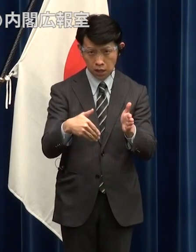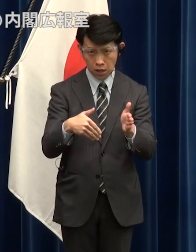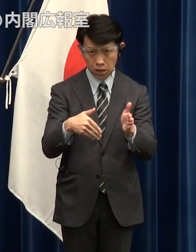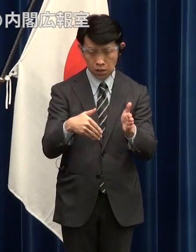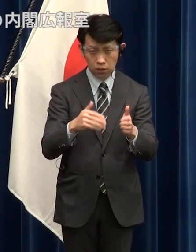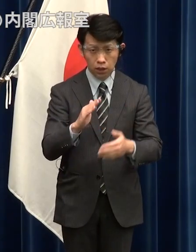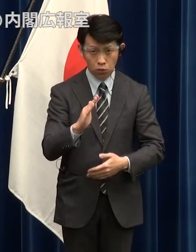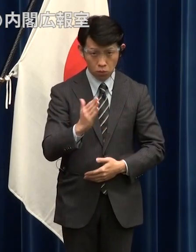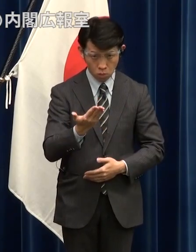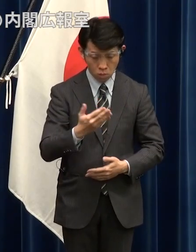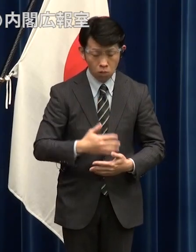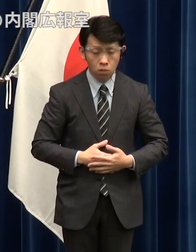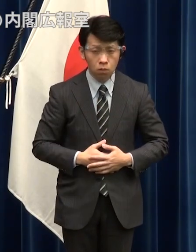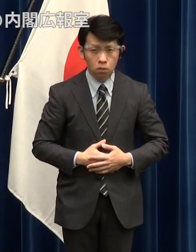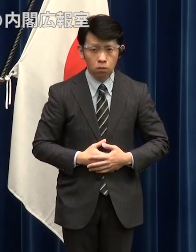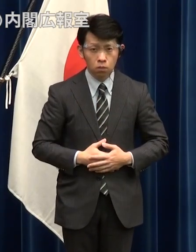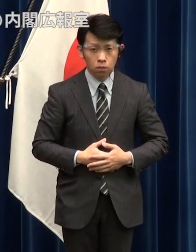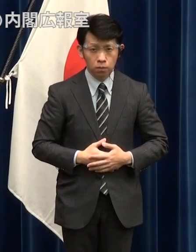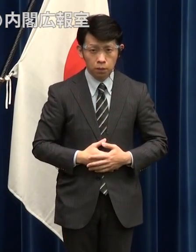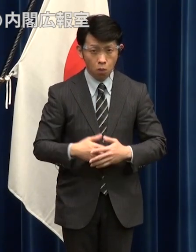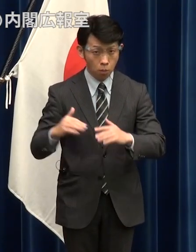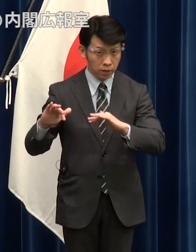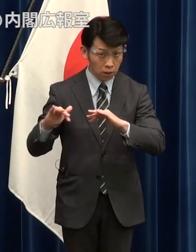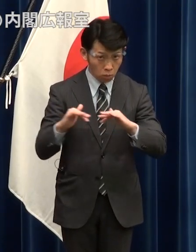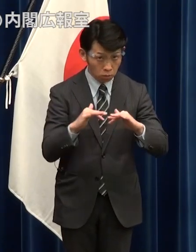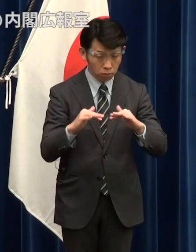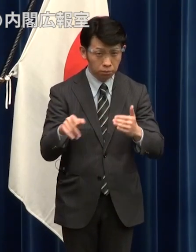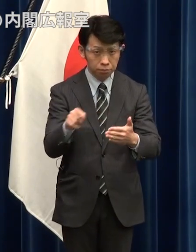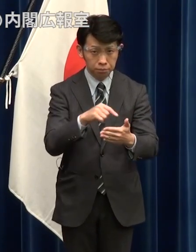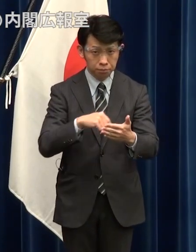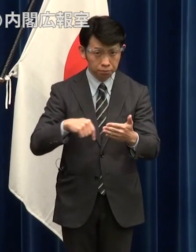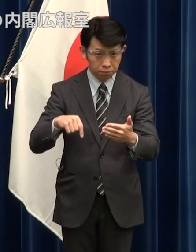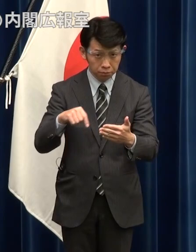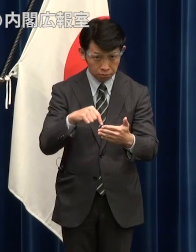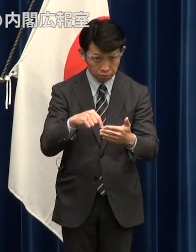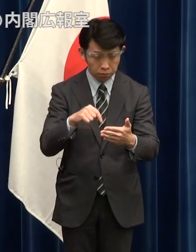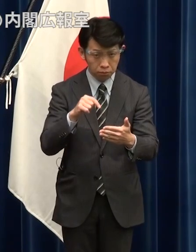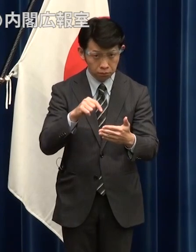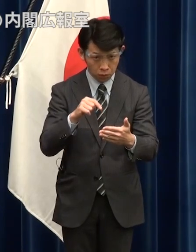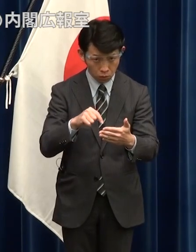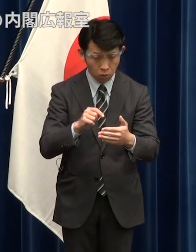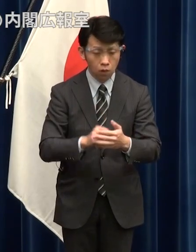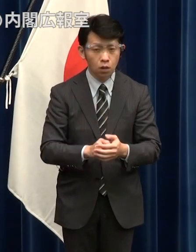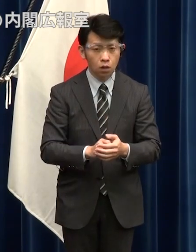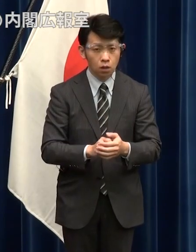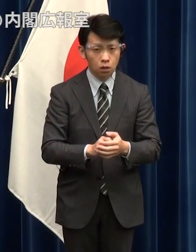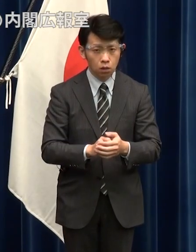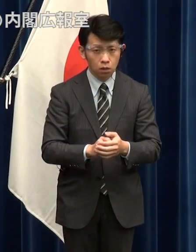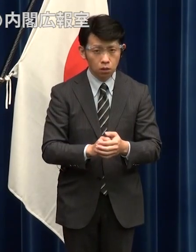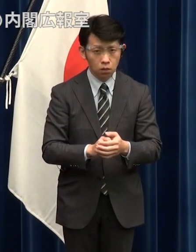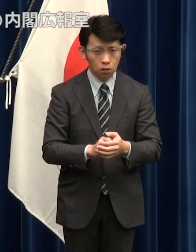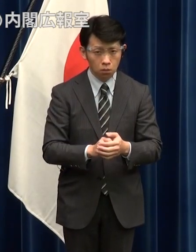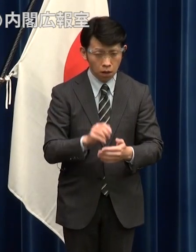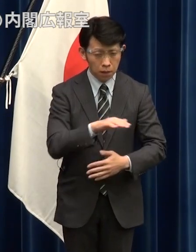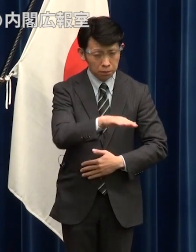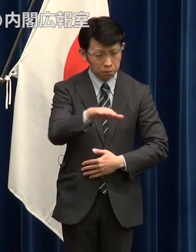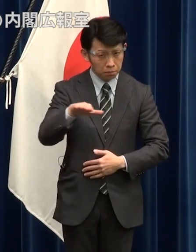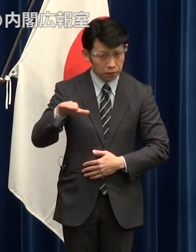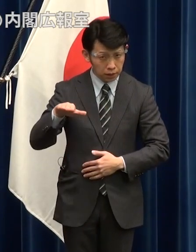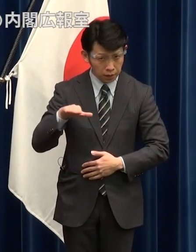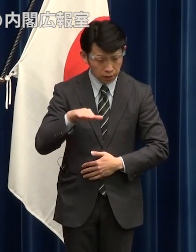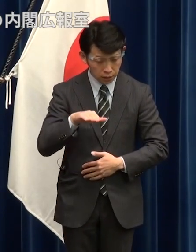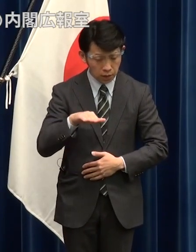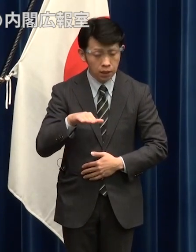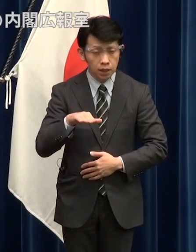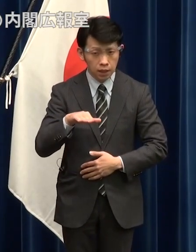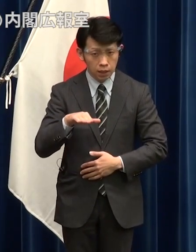が、できるだけこの議論についてもさまざまな関係者に関与